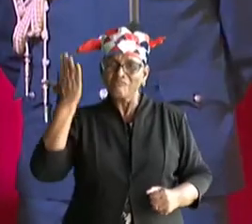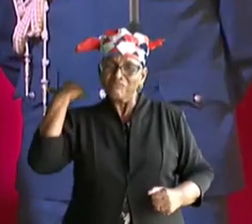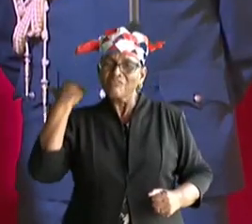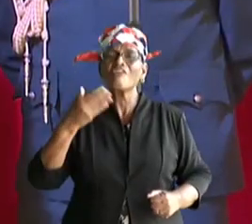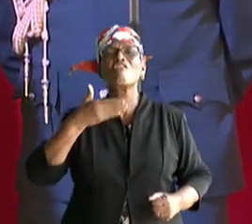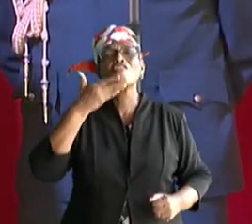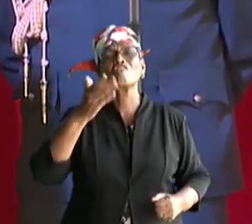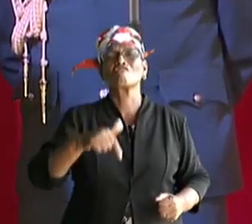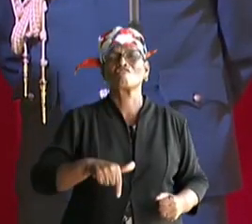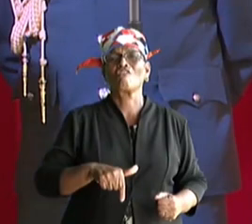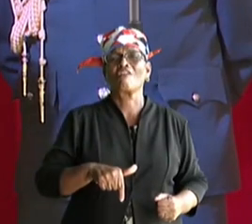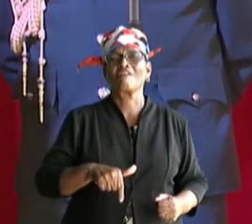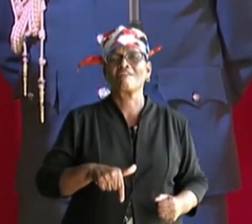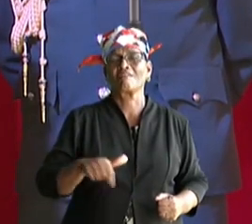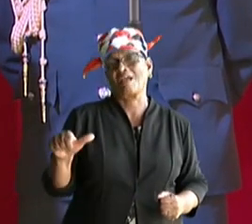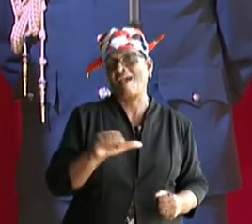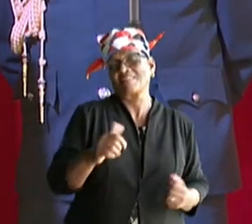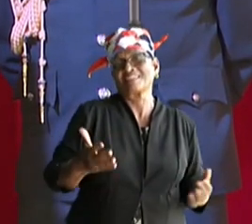en onbevangen.